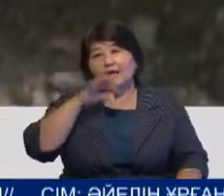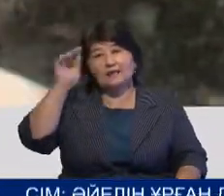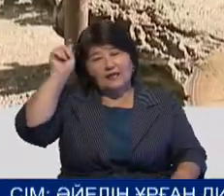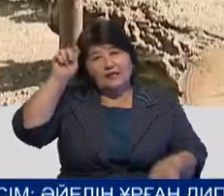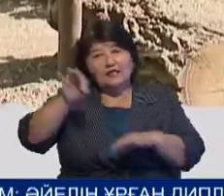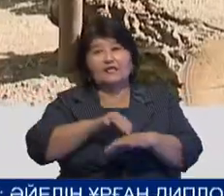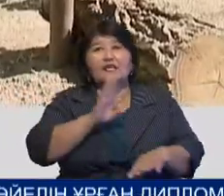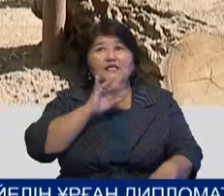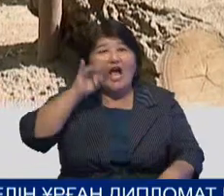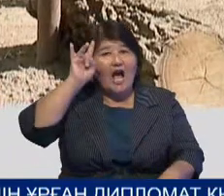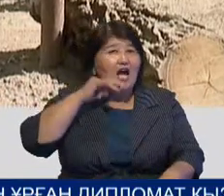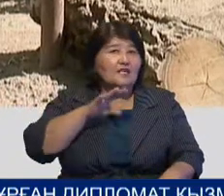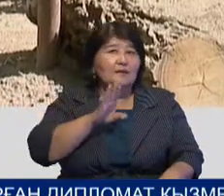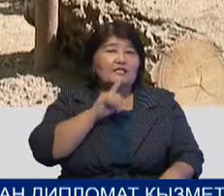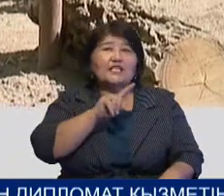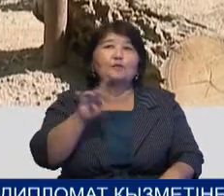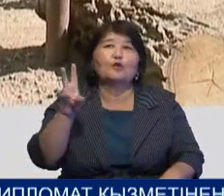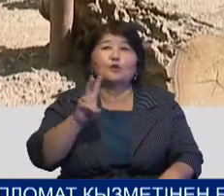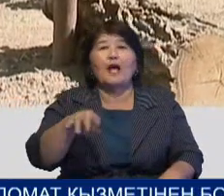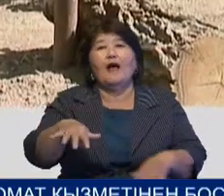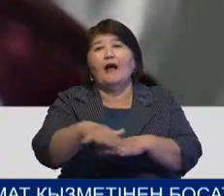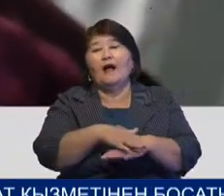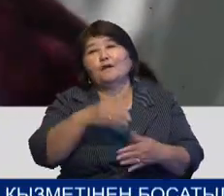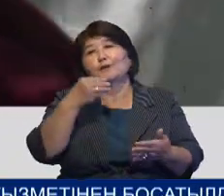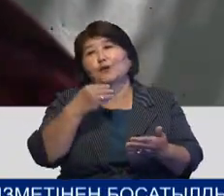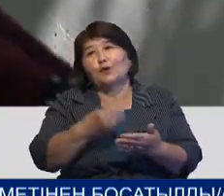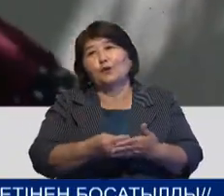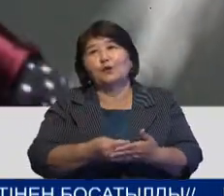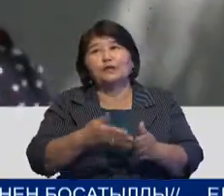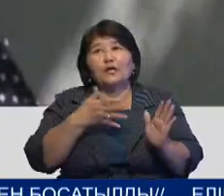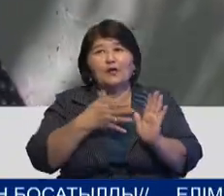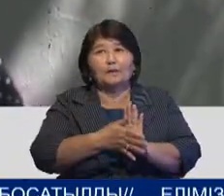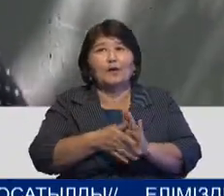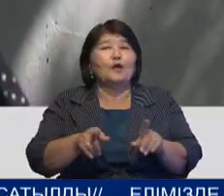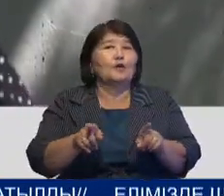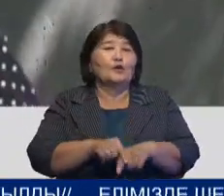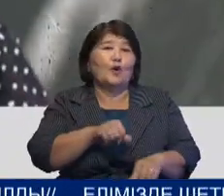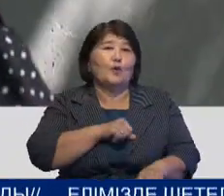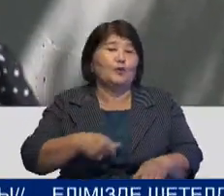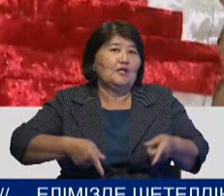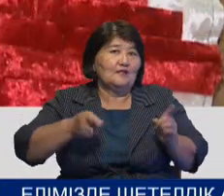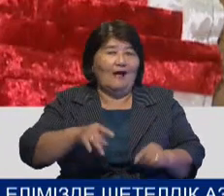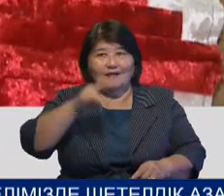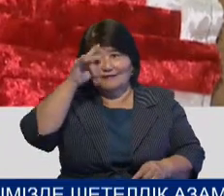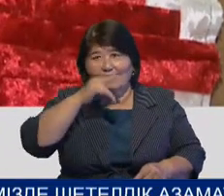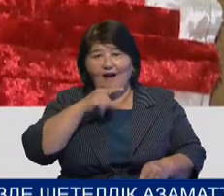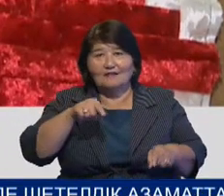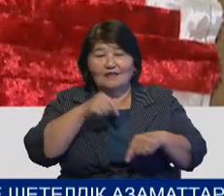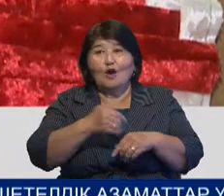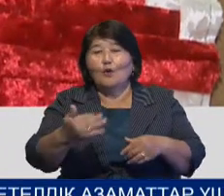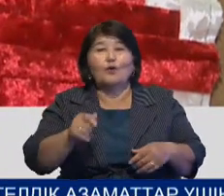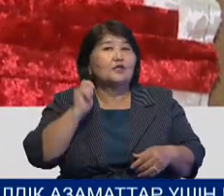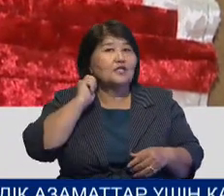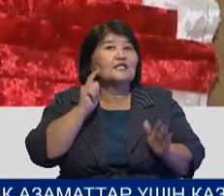шыққан Әзірбайжан қызы Зейнеп Нұриева халқымыздың құндылығын бойына сіңіргені соншалық өзін нағыз қазақ сезінеді. Қазір оның